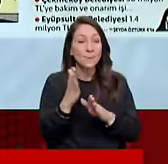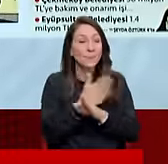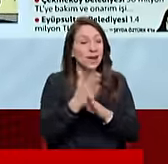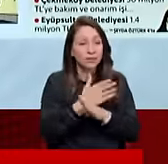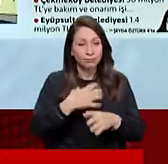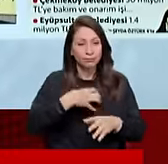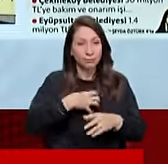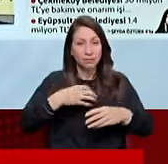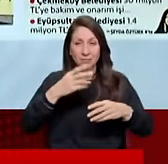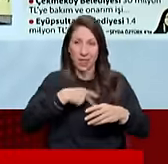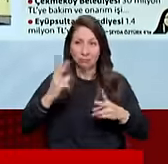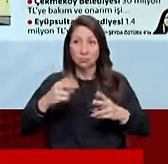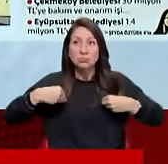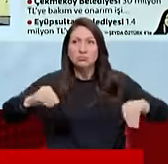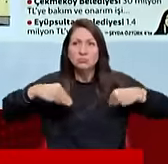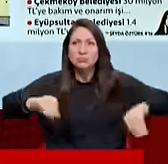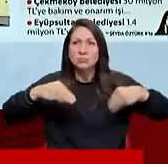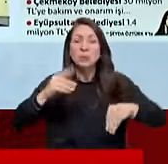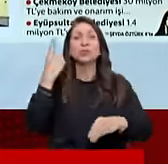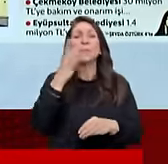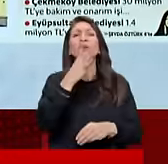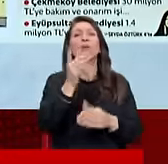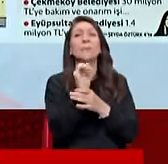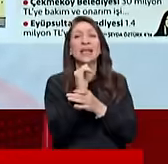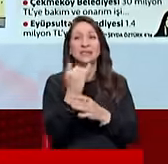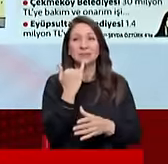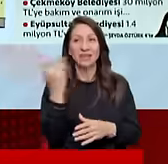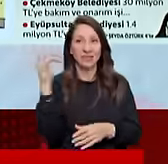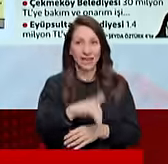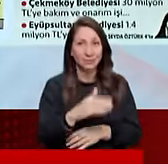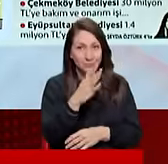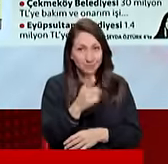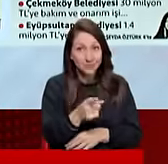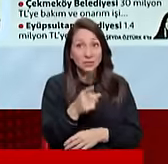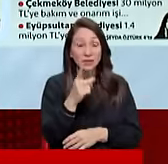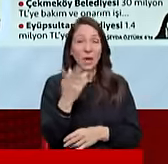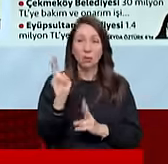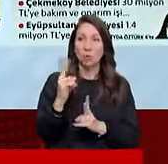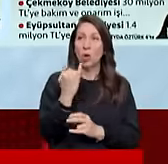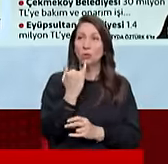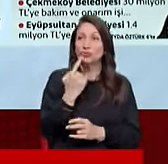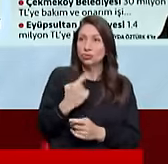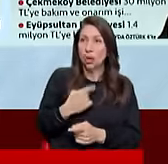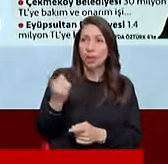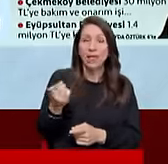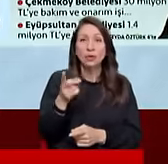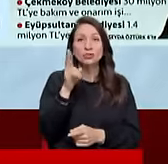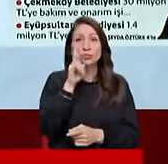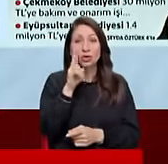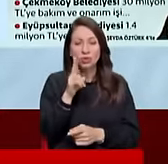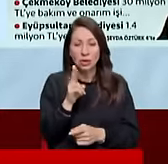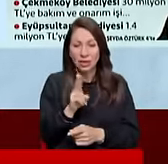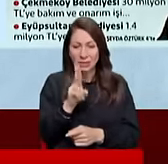sattı. Bu arada dün biliyorsunuz Bilecik'ten bir misafir ağırlamıştık ve konuğumuz da son